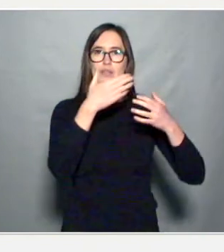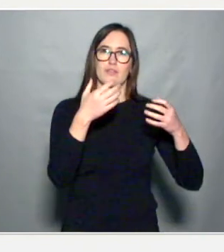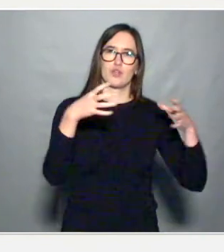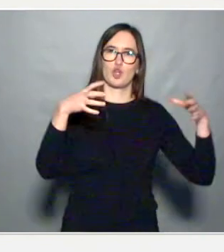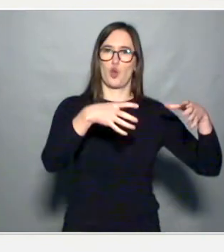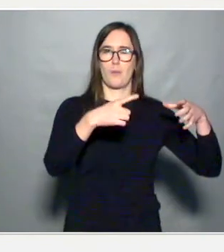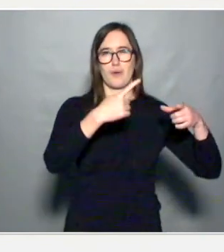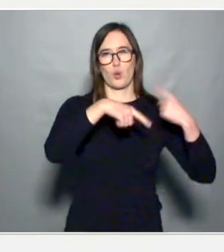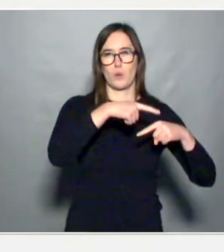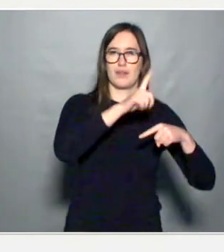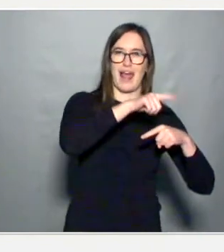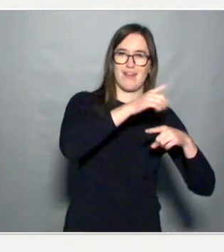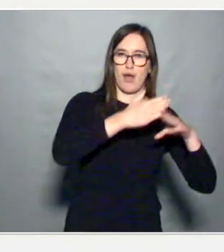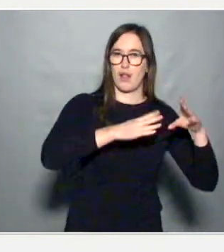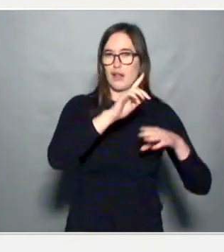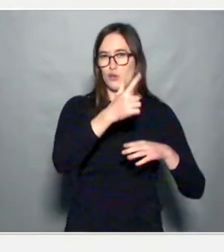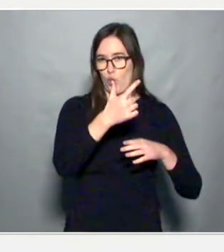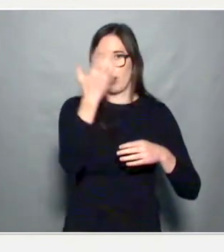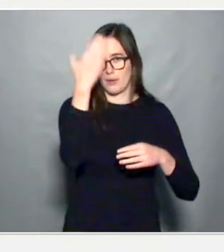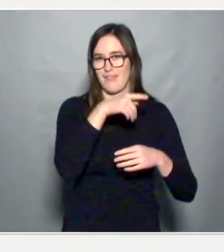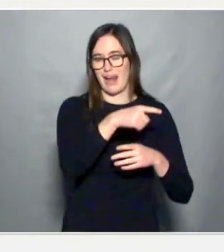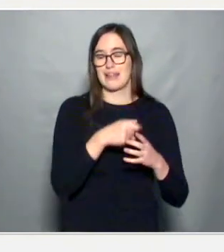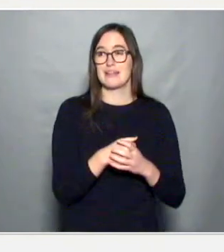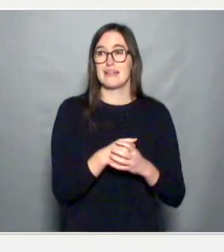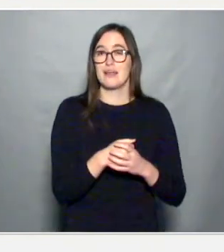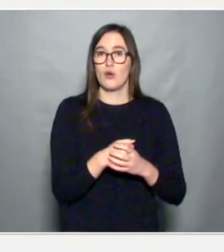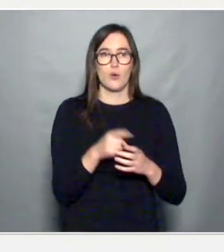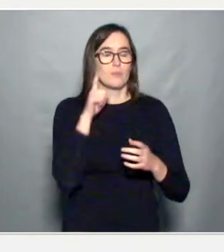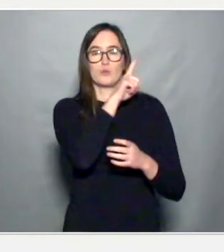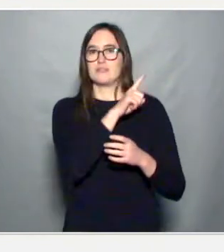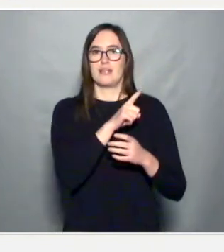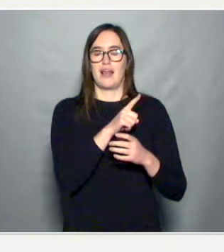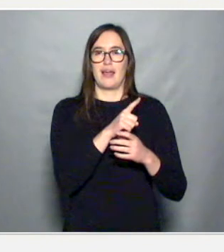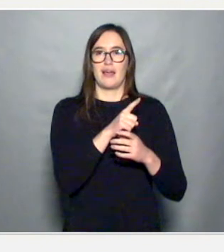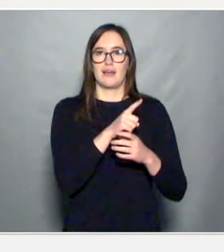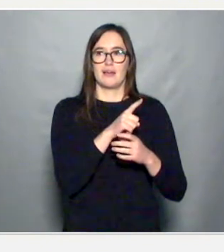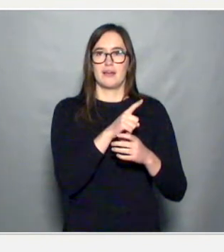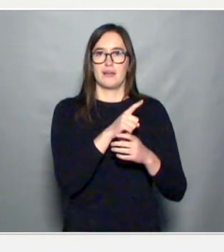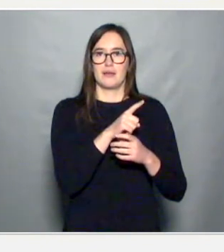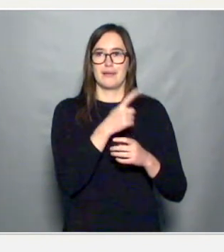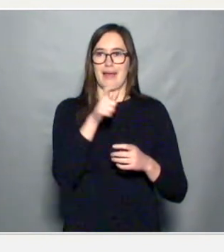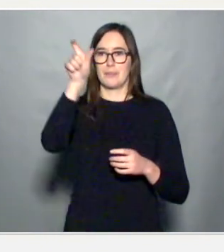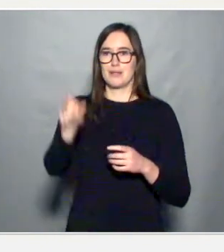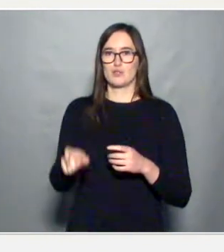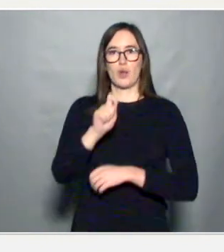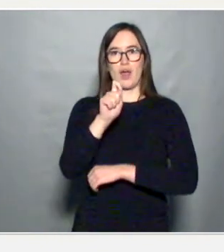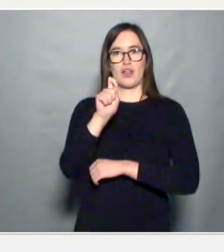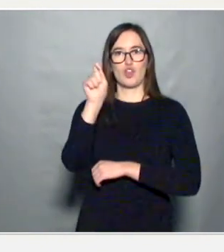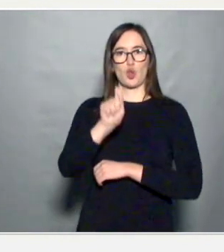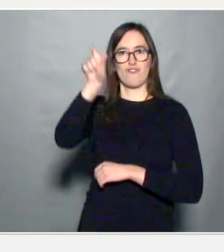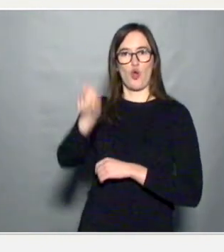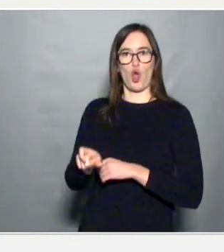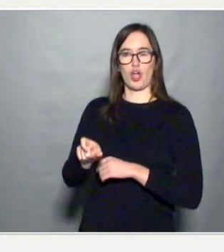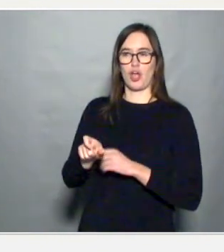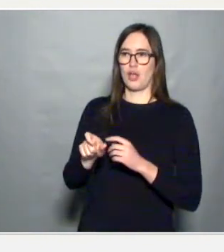sådär 11:30 på kvällen. Från ingenstans så ploppade upp en tatuerare i